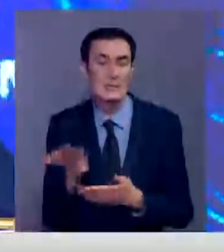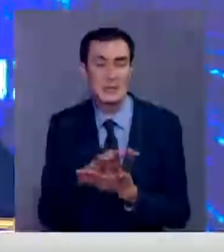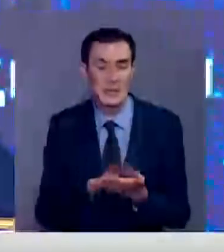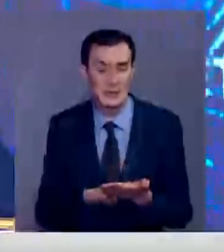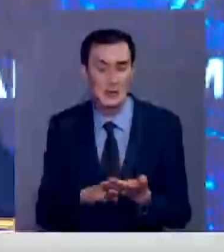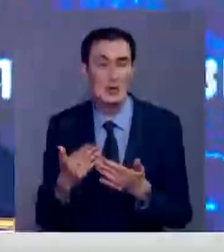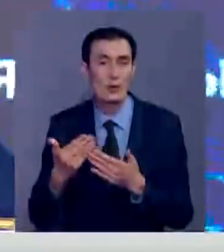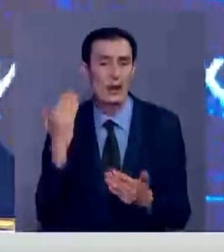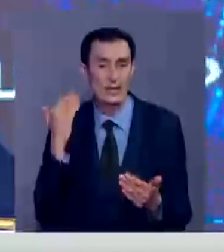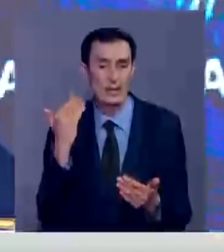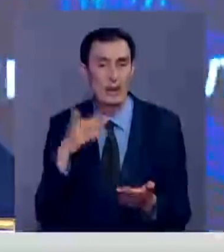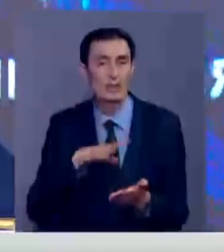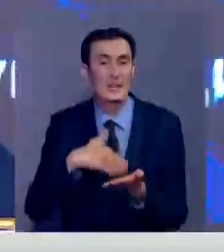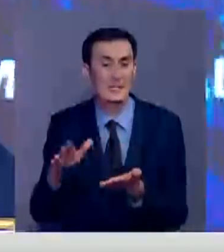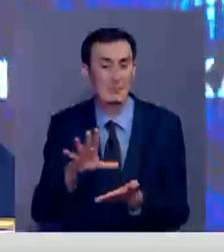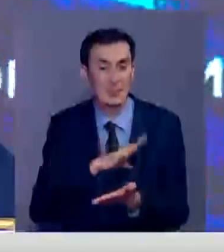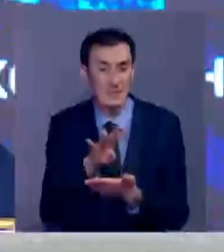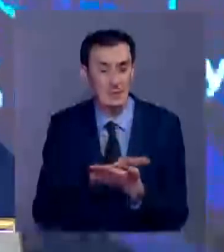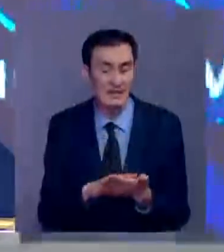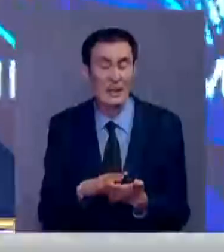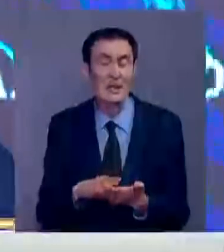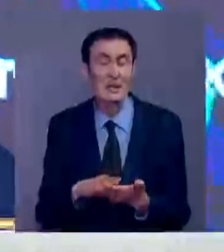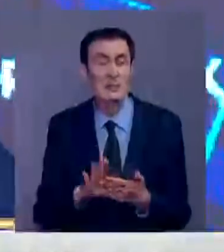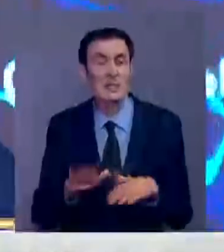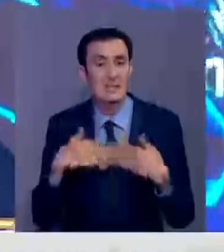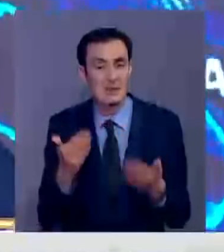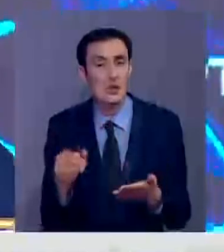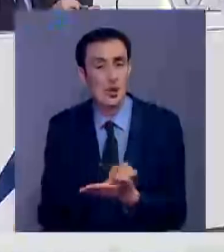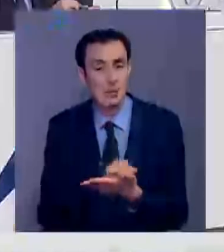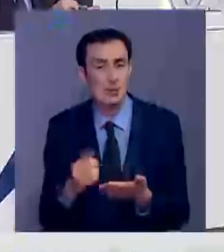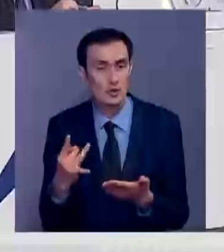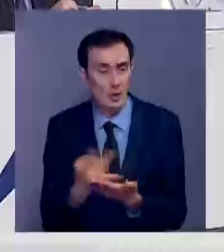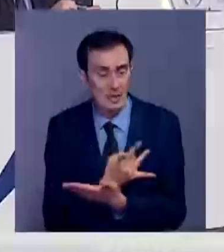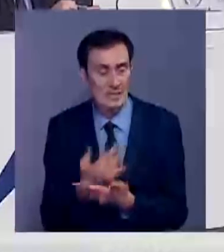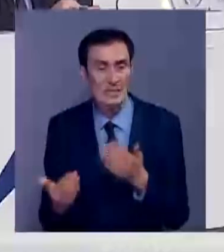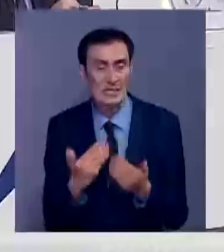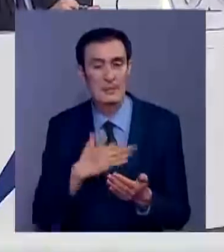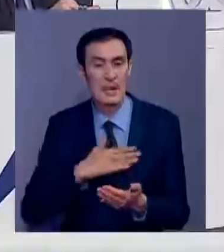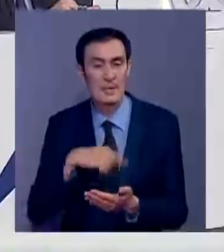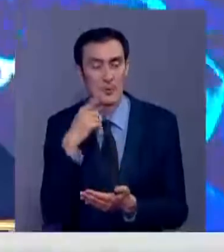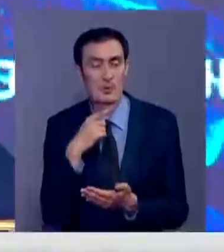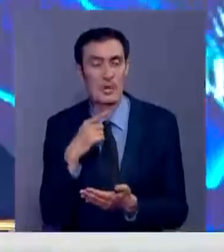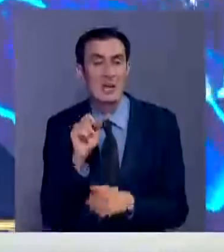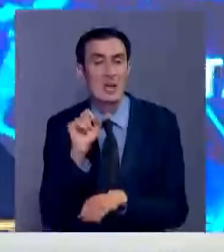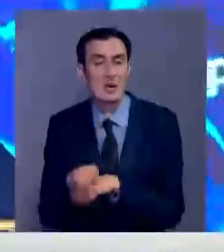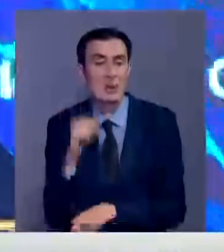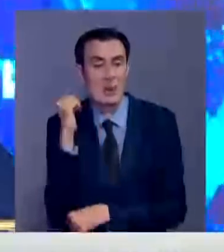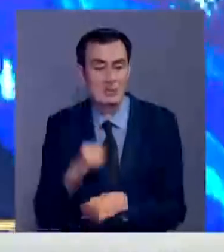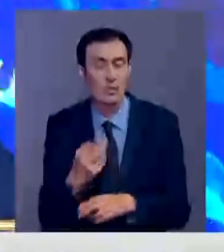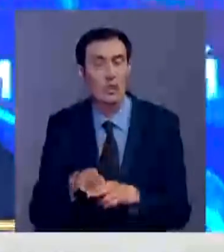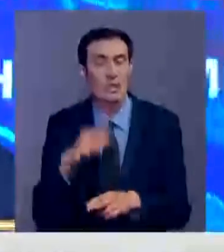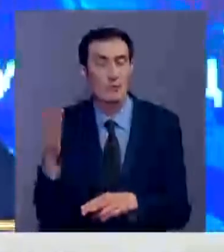по ранее отказанным заявлениям является предоставление документов. Если мы говорим о наемных работниках, то это